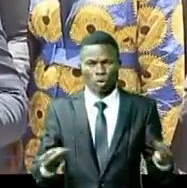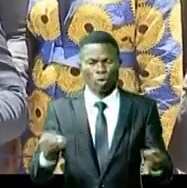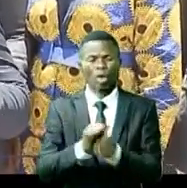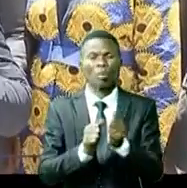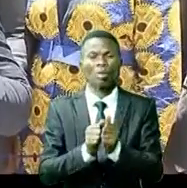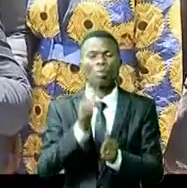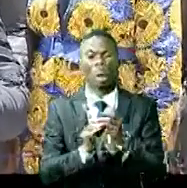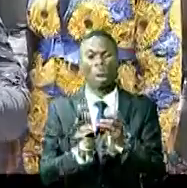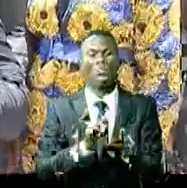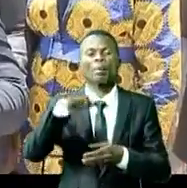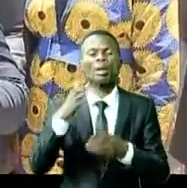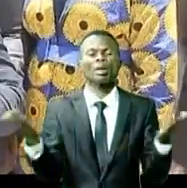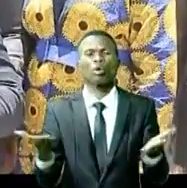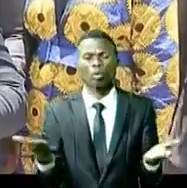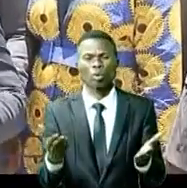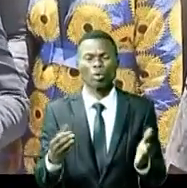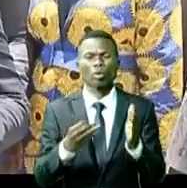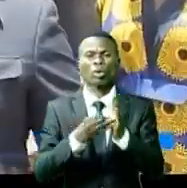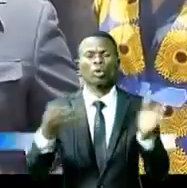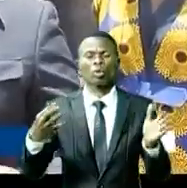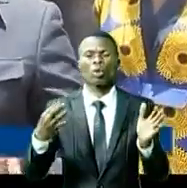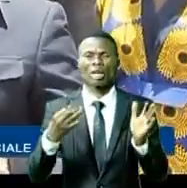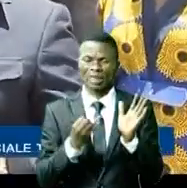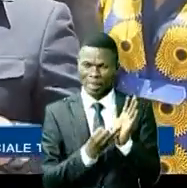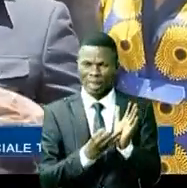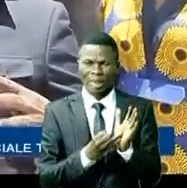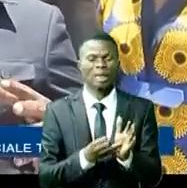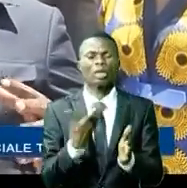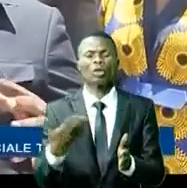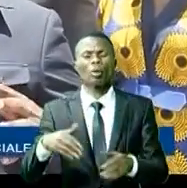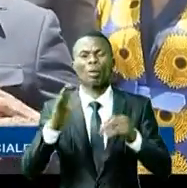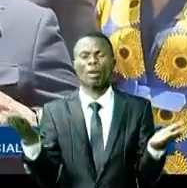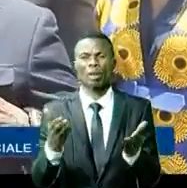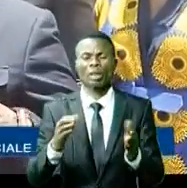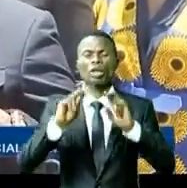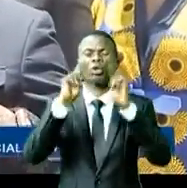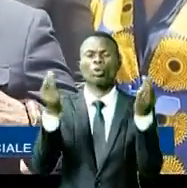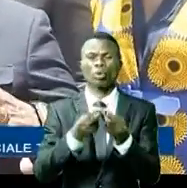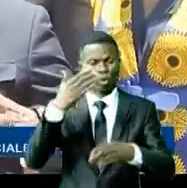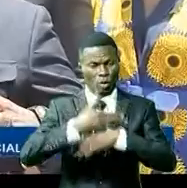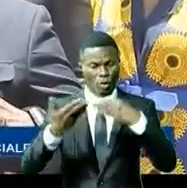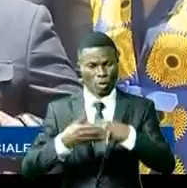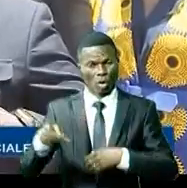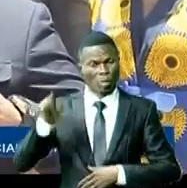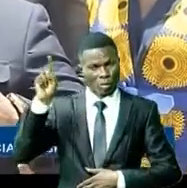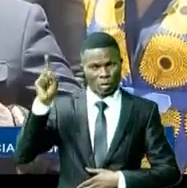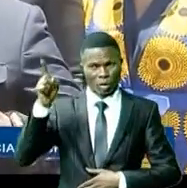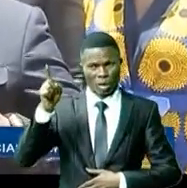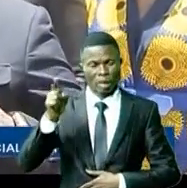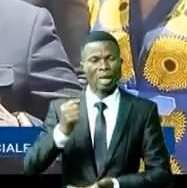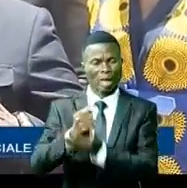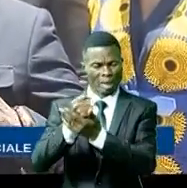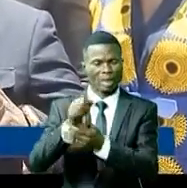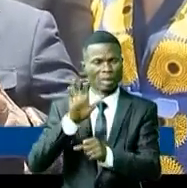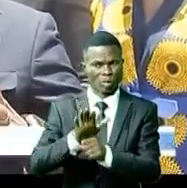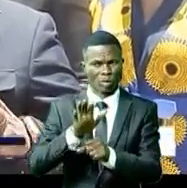n'est-ce pas, les 97 conteneurs qui restent. Mais je vous dis que non, voilà, si une fois la cimenterie est installée dans la province de la Tchoupo, ça va alimenter, donc